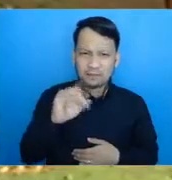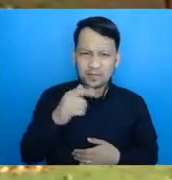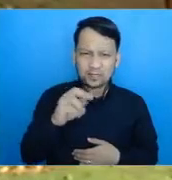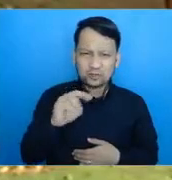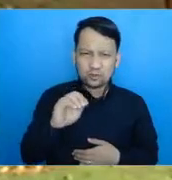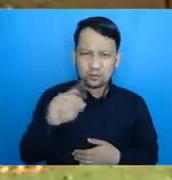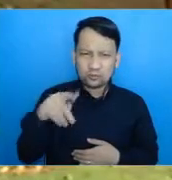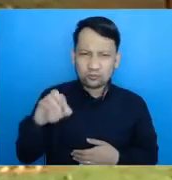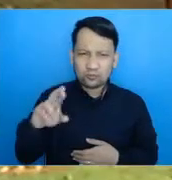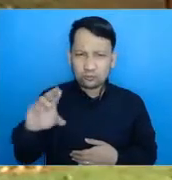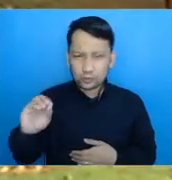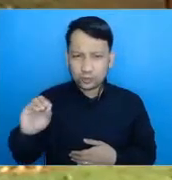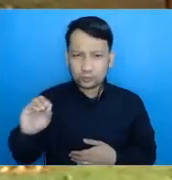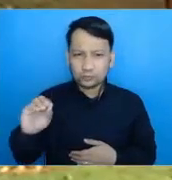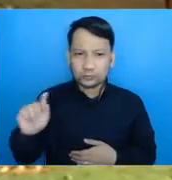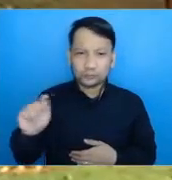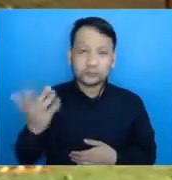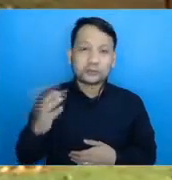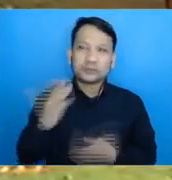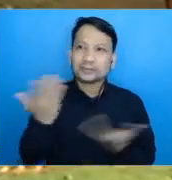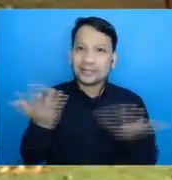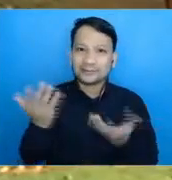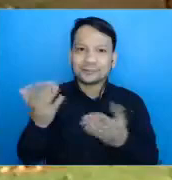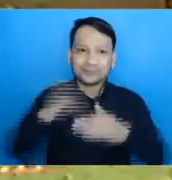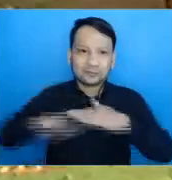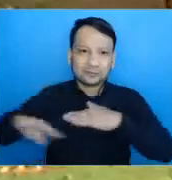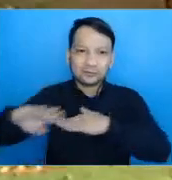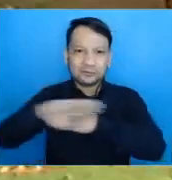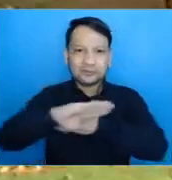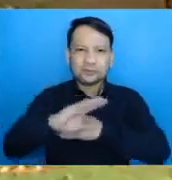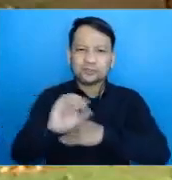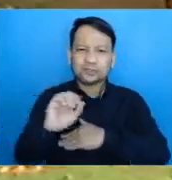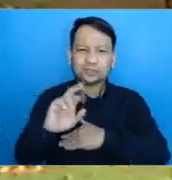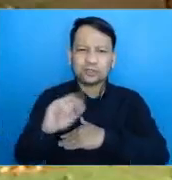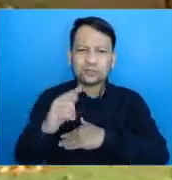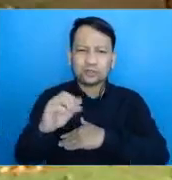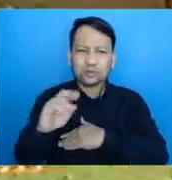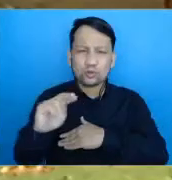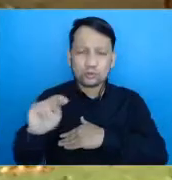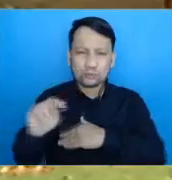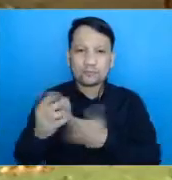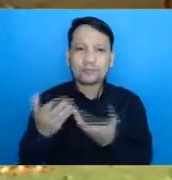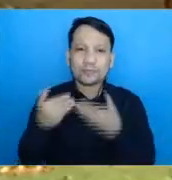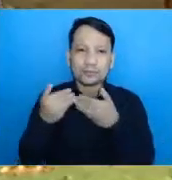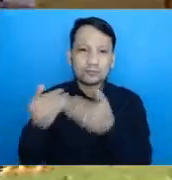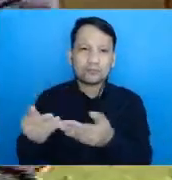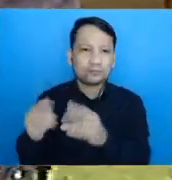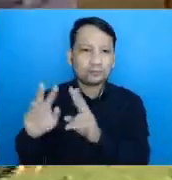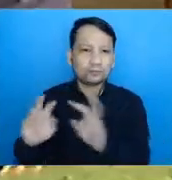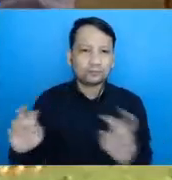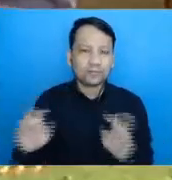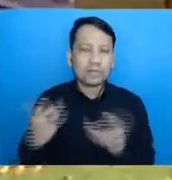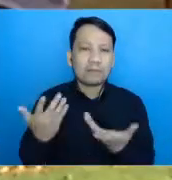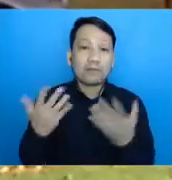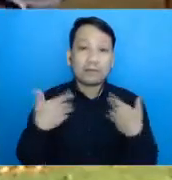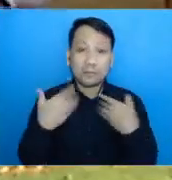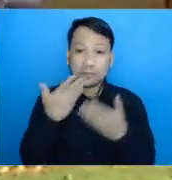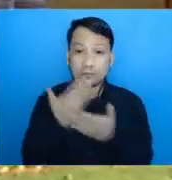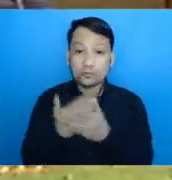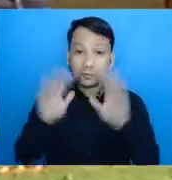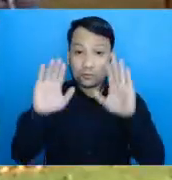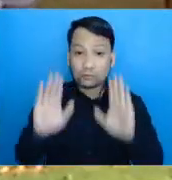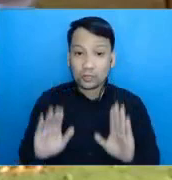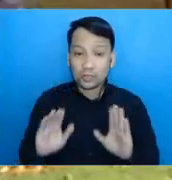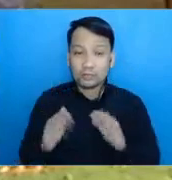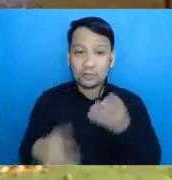Nakapagbalik operasyon ito kagabi. Pero inaasahan nga natin, Marga, na sa patuloy na pag-ayos ng lagay ng panahon ay madadagdagan pa yung mga pantalan